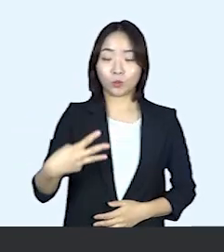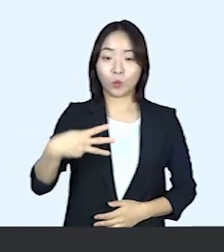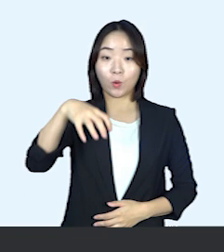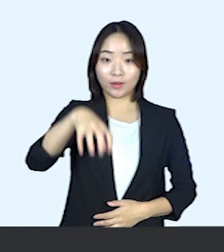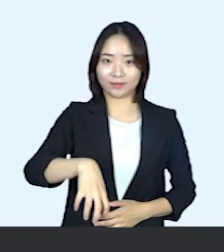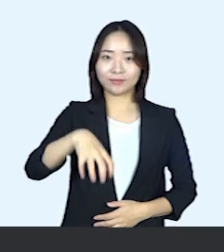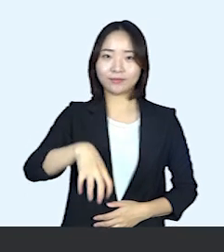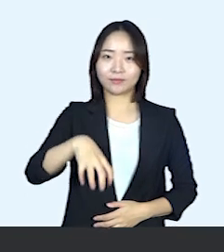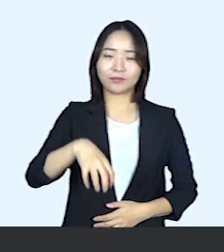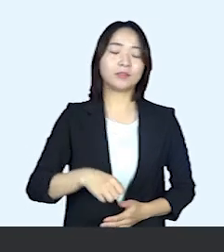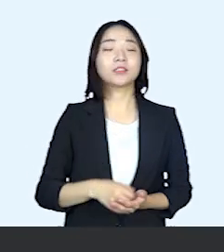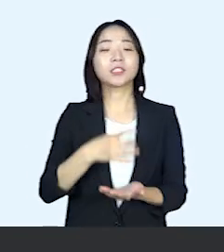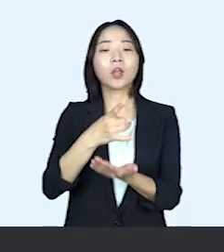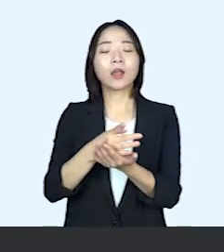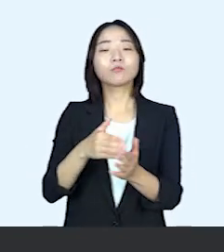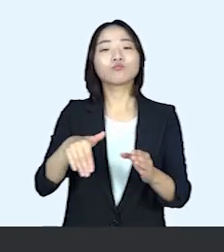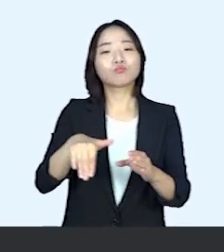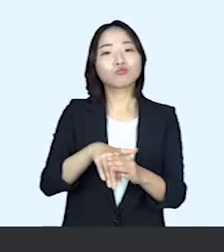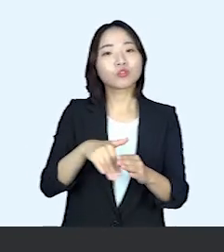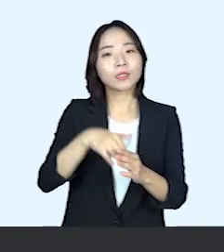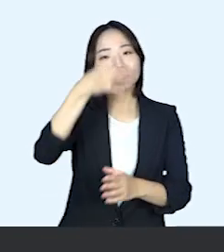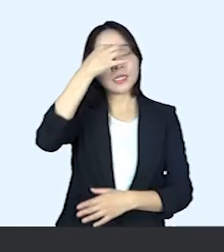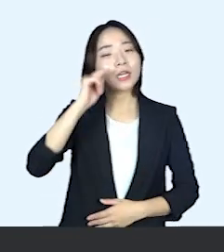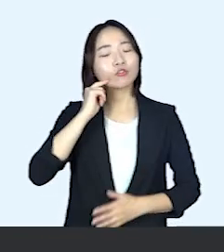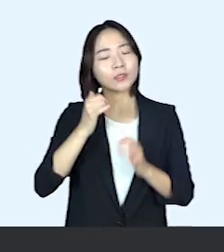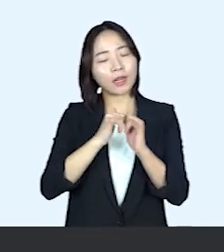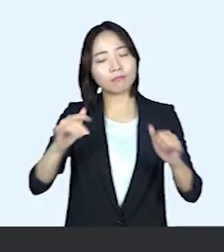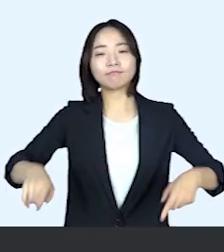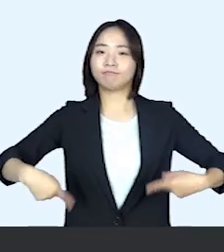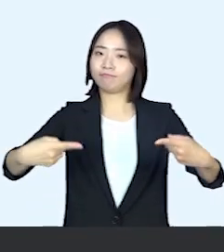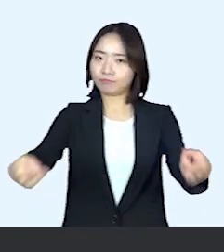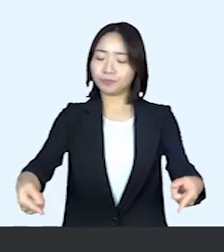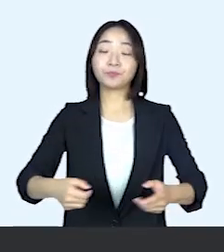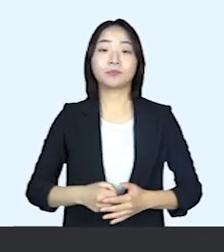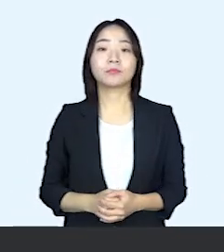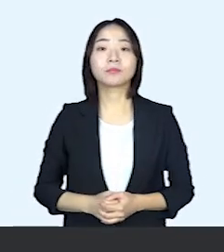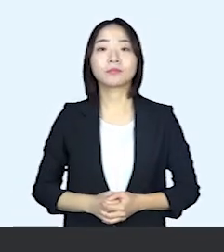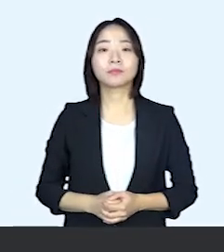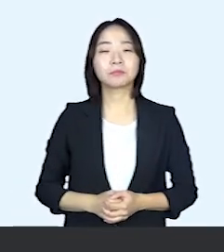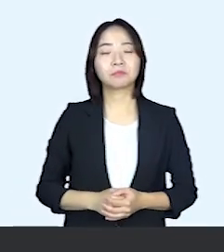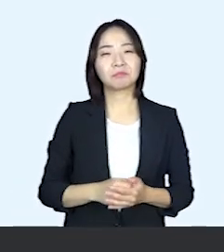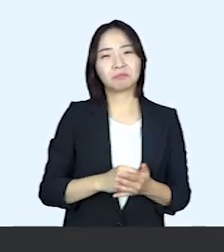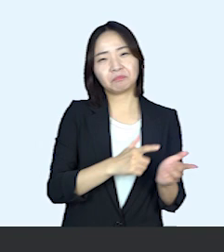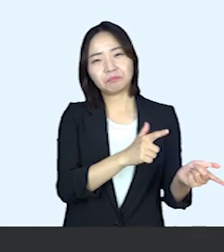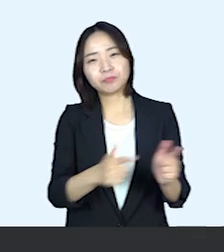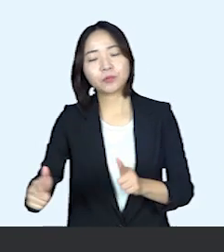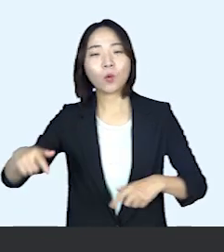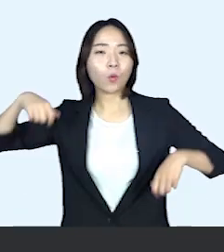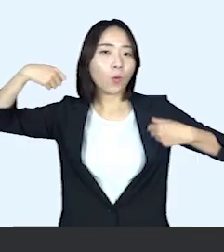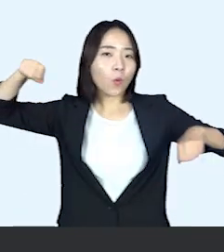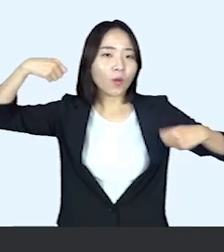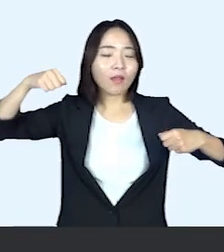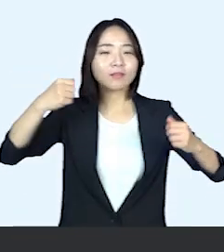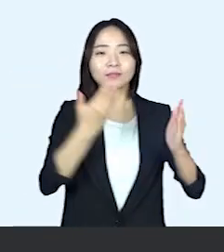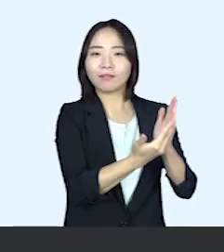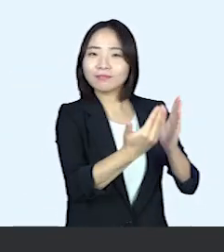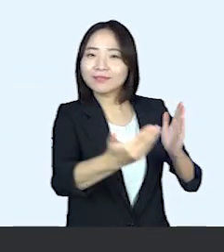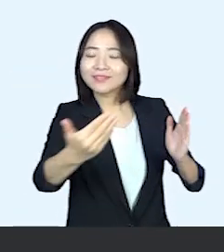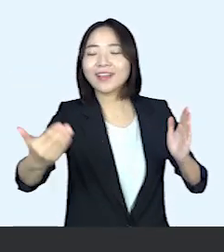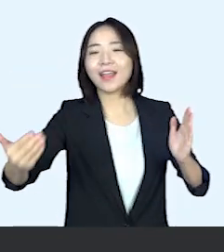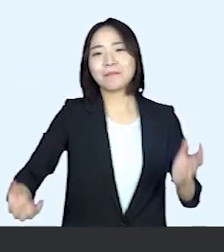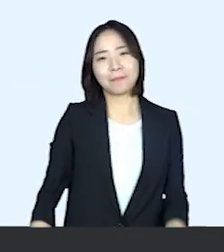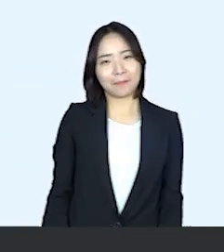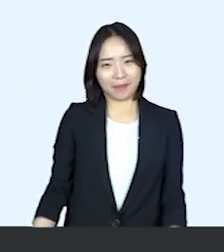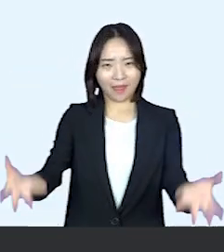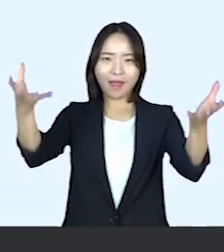천안 쪽의 문화예술인들과 시민들이 함께하는 이번 축제에는 다채로운 공연과 전시회 등 한바탕 잔치가